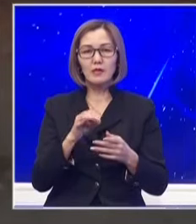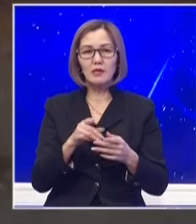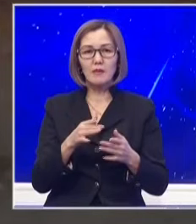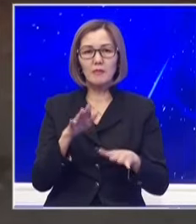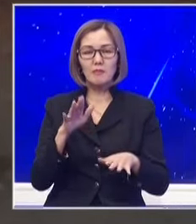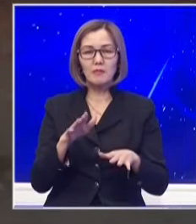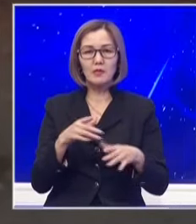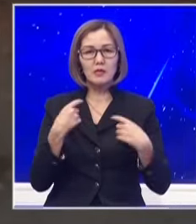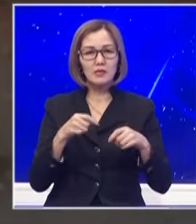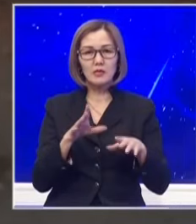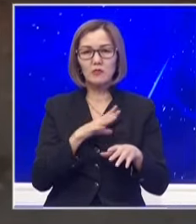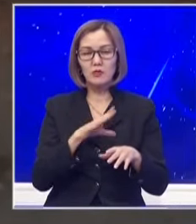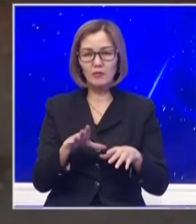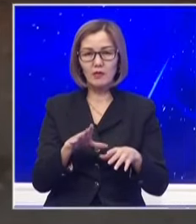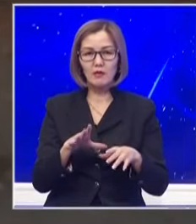стоит все.